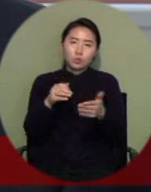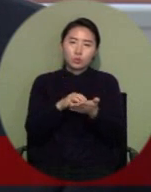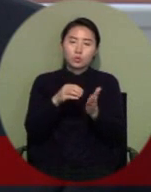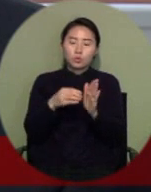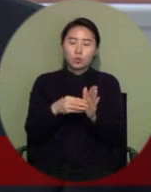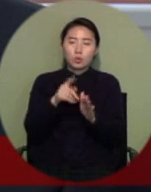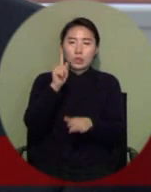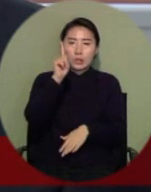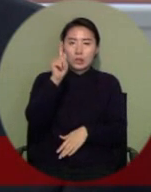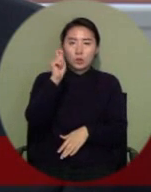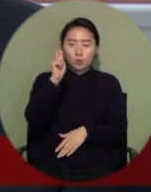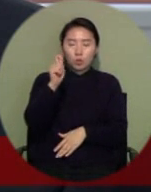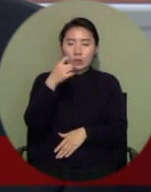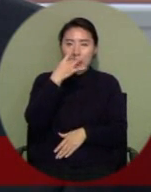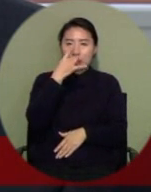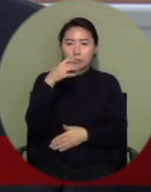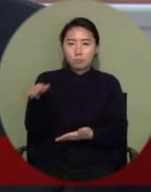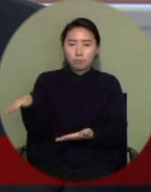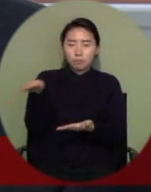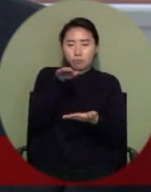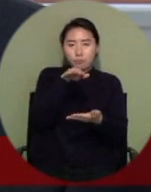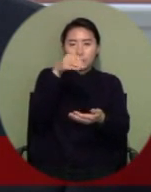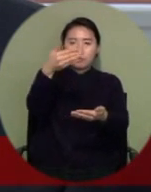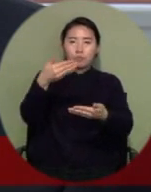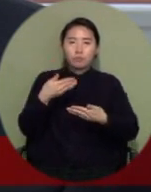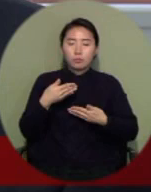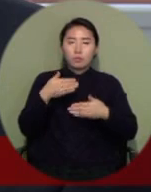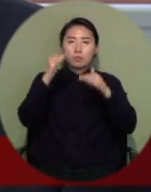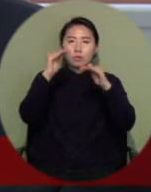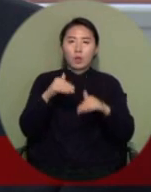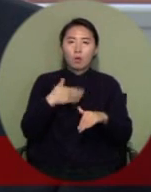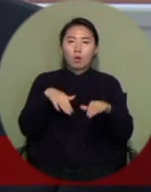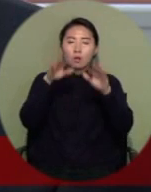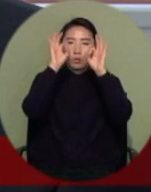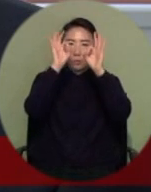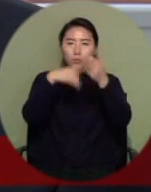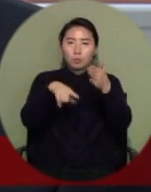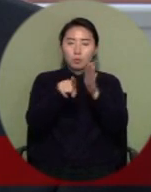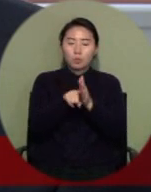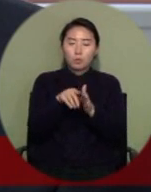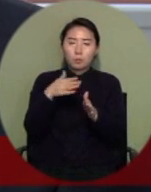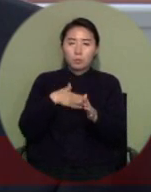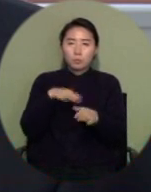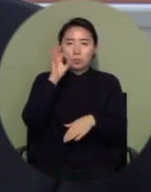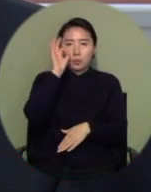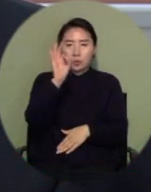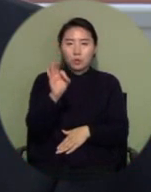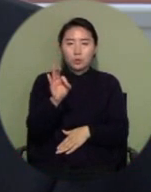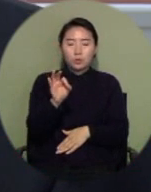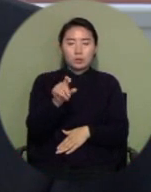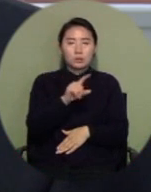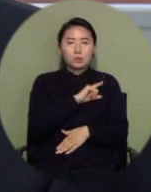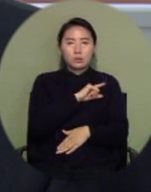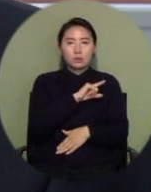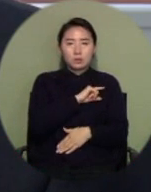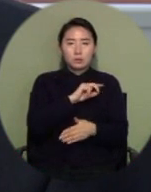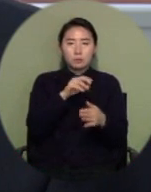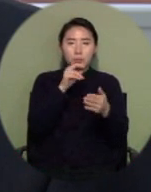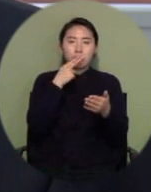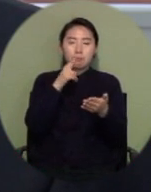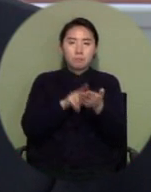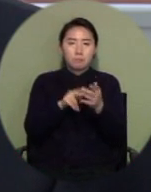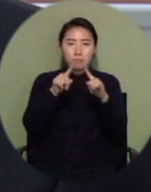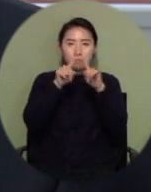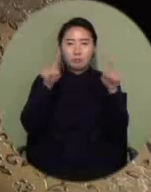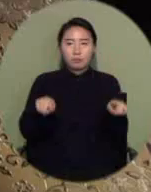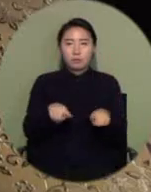1톤 트럭이 쌀을 가득 싣고 왔습니다. 그래서 그 내용을 알려고 누가 전달해 주려고 내용을 알려고 보니까 그 편지 하나 쪽지가